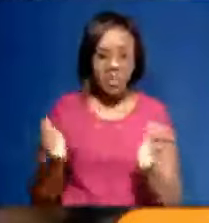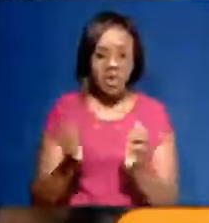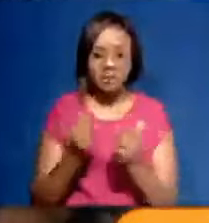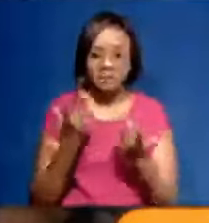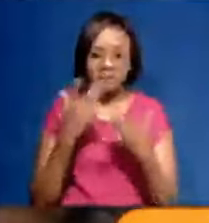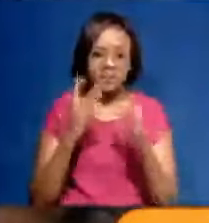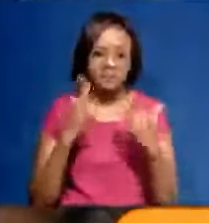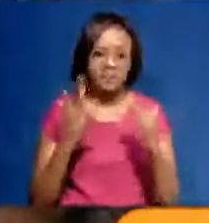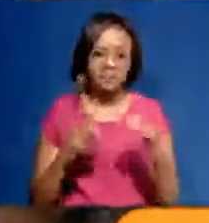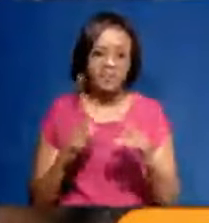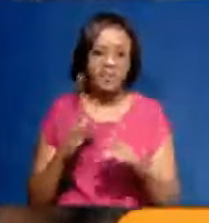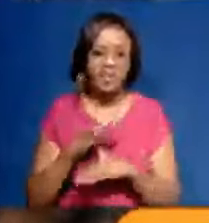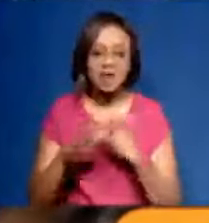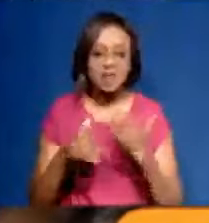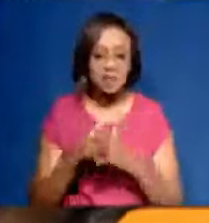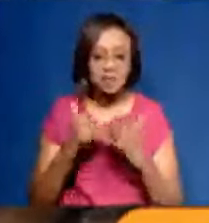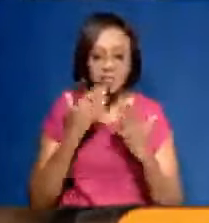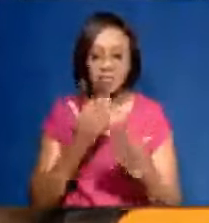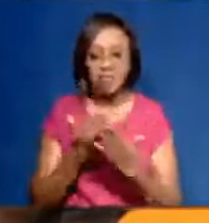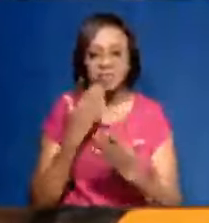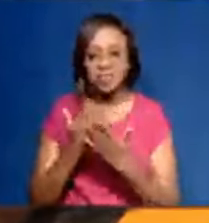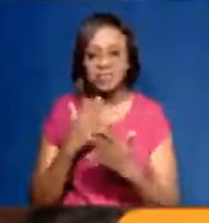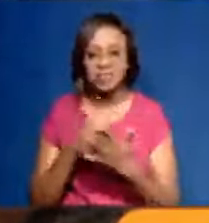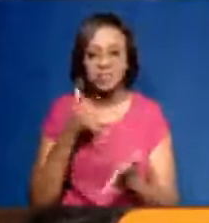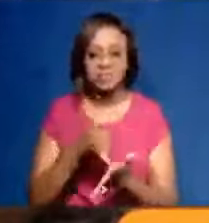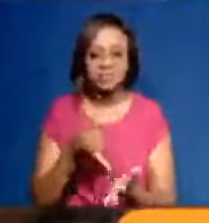kilele na ushindi huu kwa wale walioshiriki.